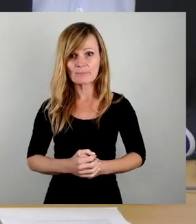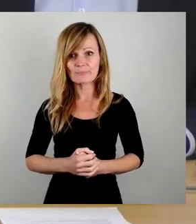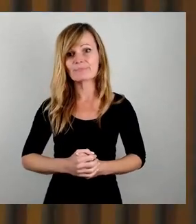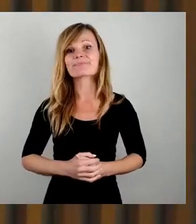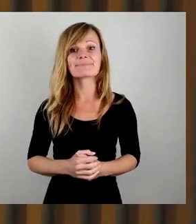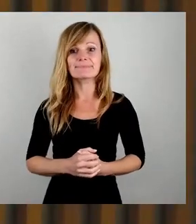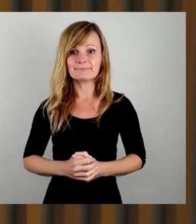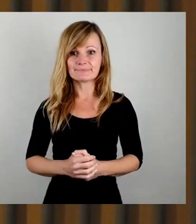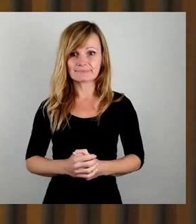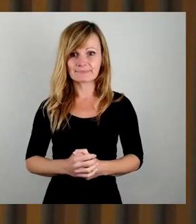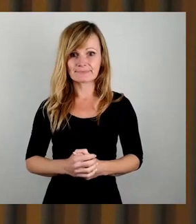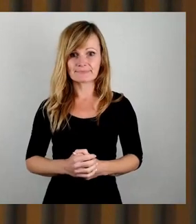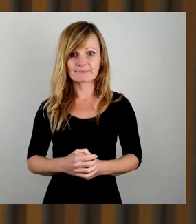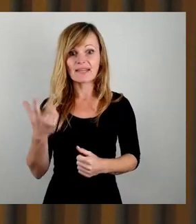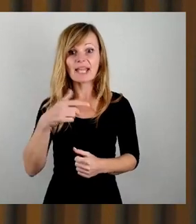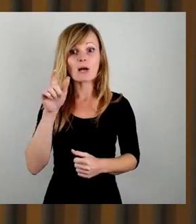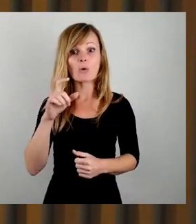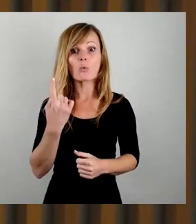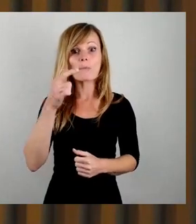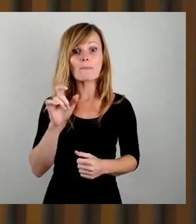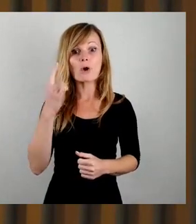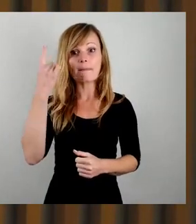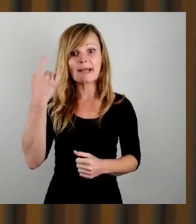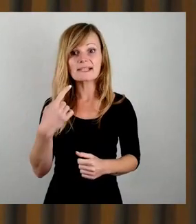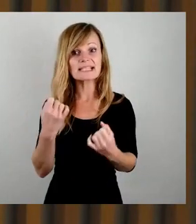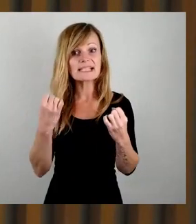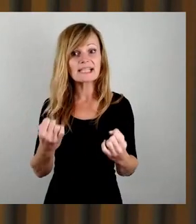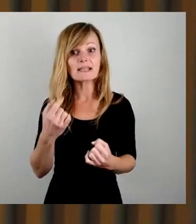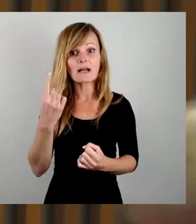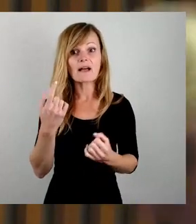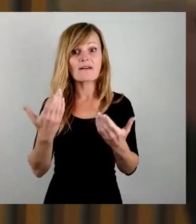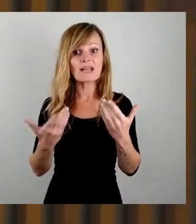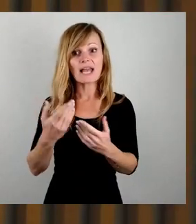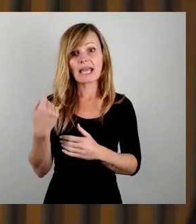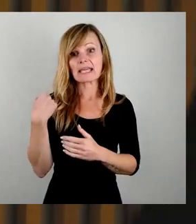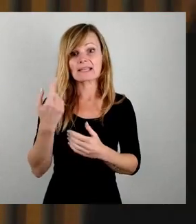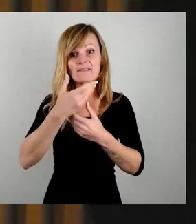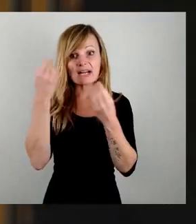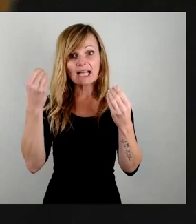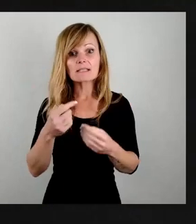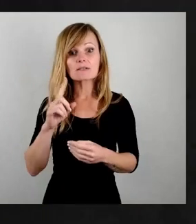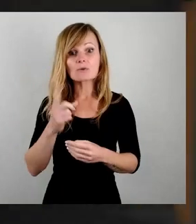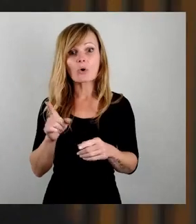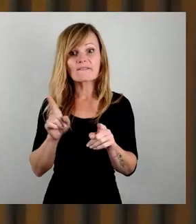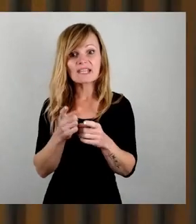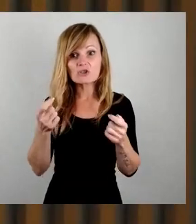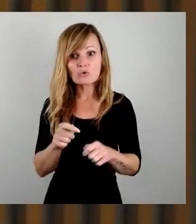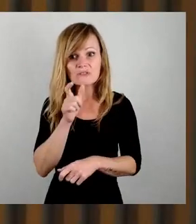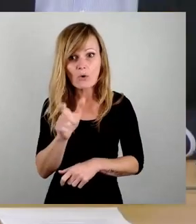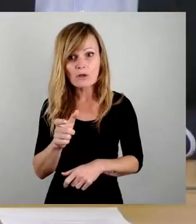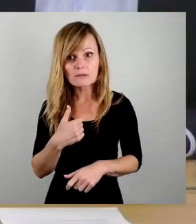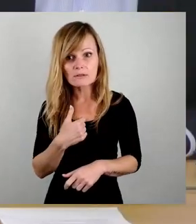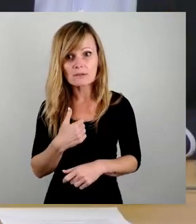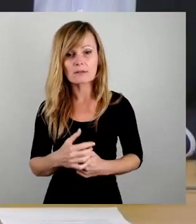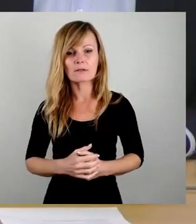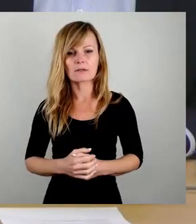Herr Oberbürgermeister, ich bin nicht ganz sicher, ob Sie das vielleicht vor uns vergessen haben. Haben wir nicht noch so etwas wie ein Schlusswort? Sie haben